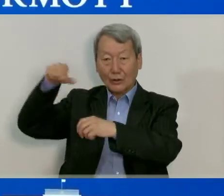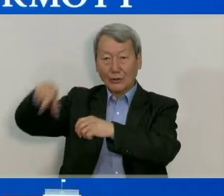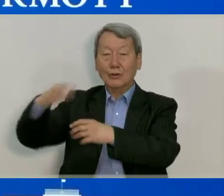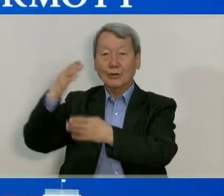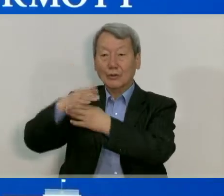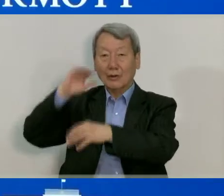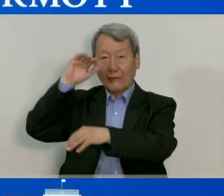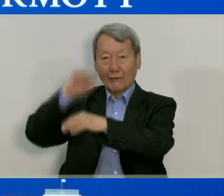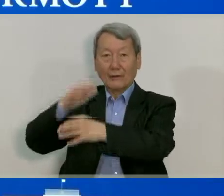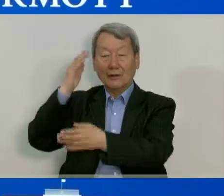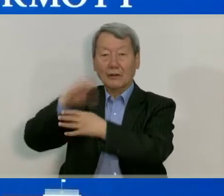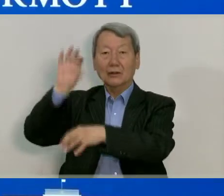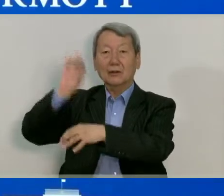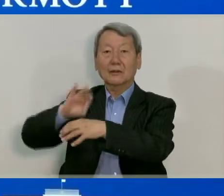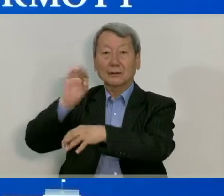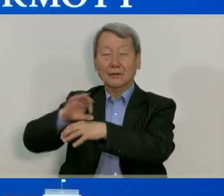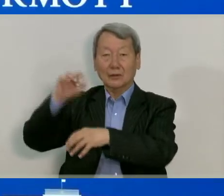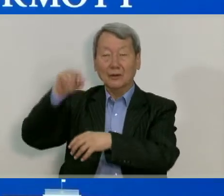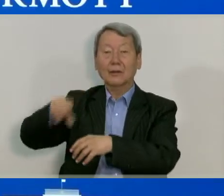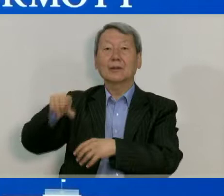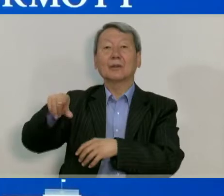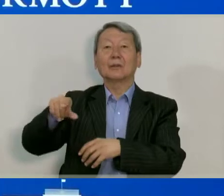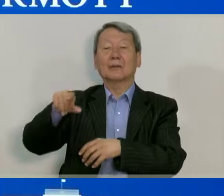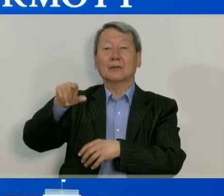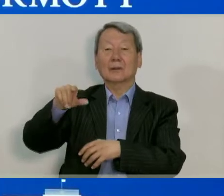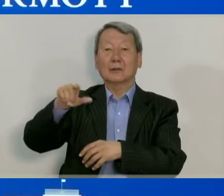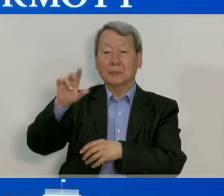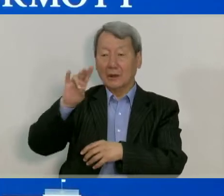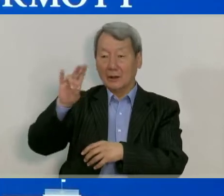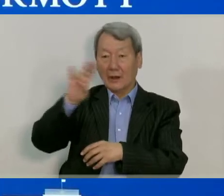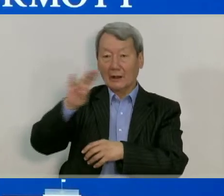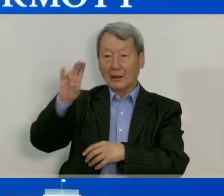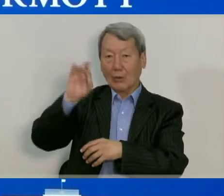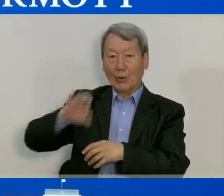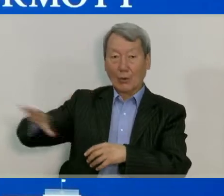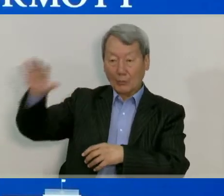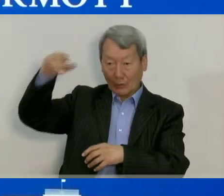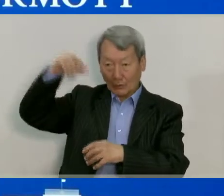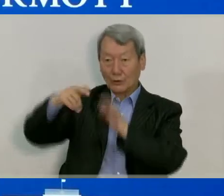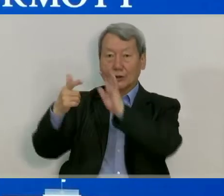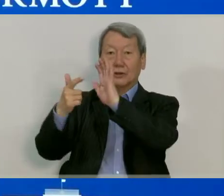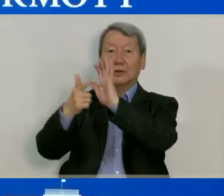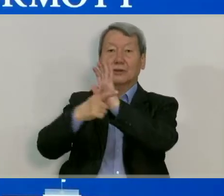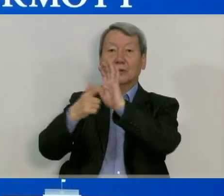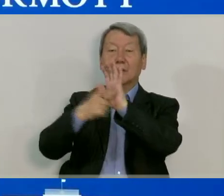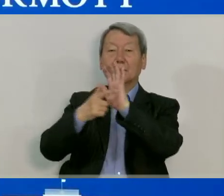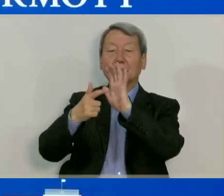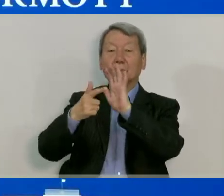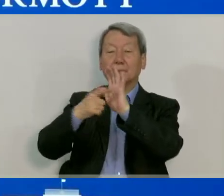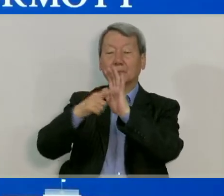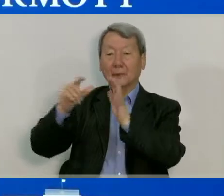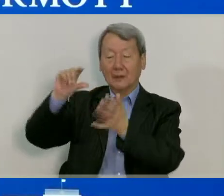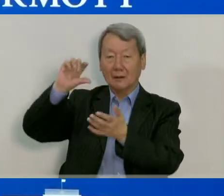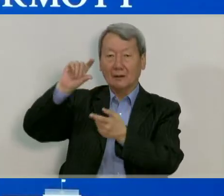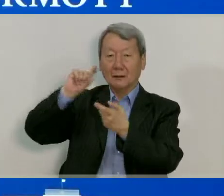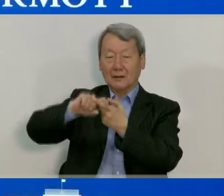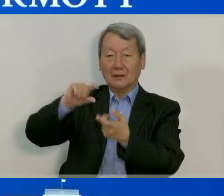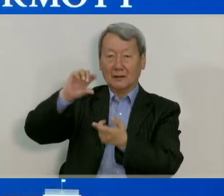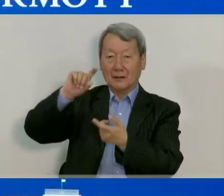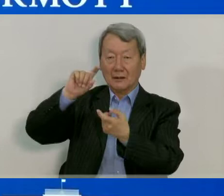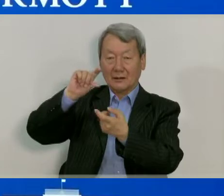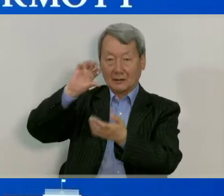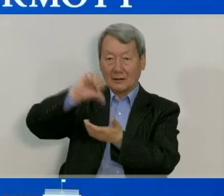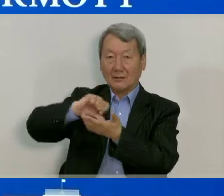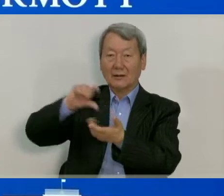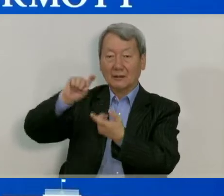учуру табылып жатат. Ошол эле учурда Нарын областында дагы 7 учуру катталып, булар